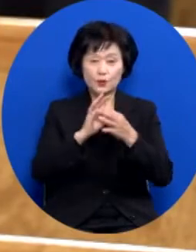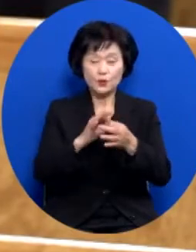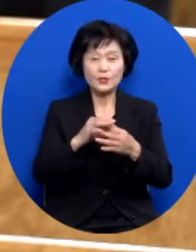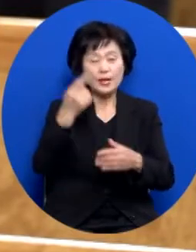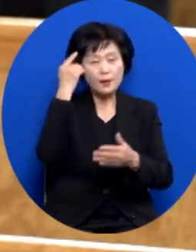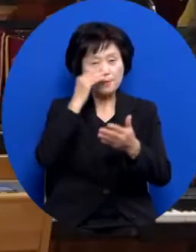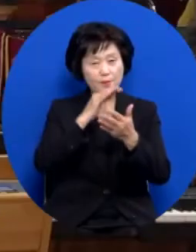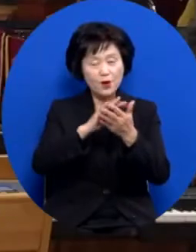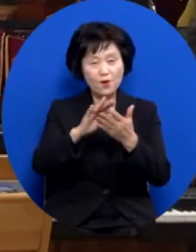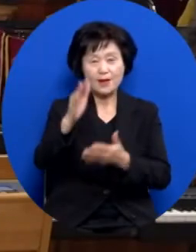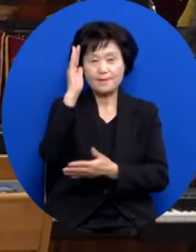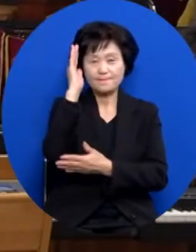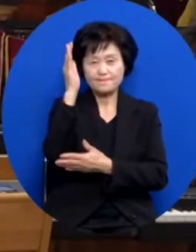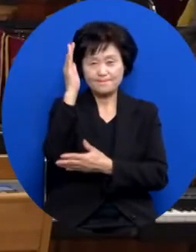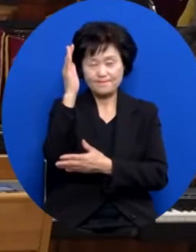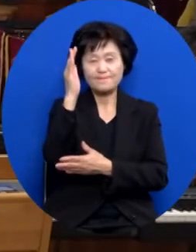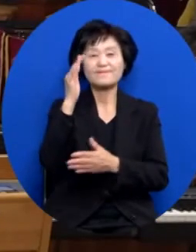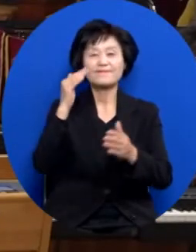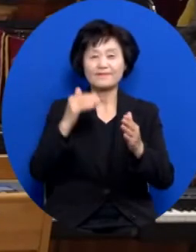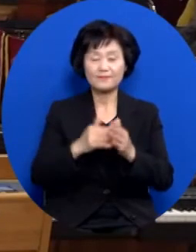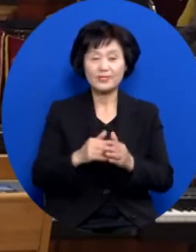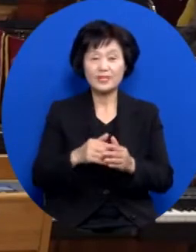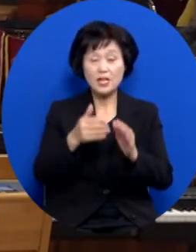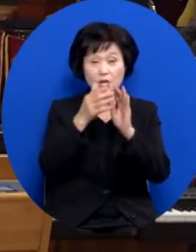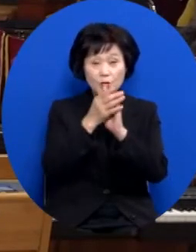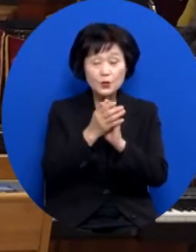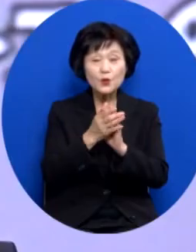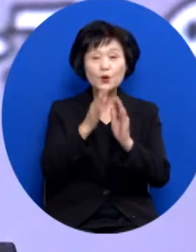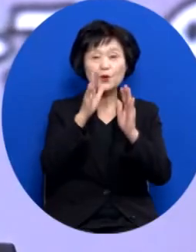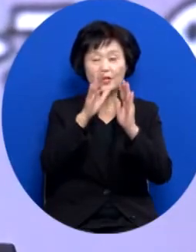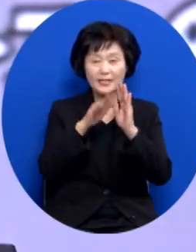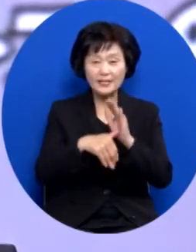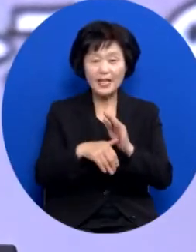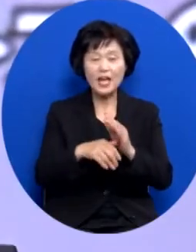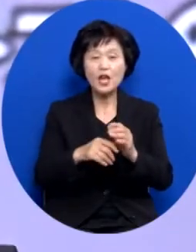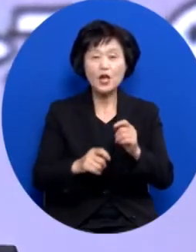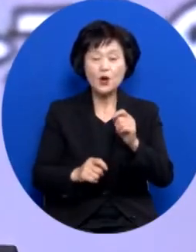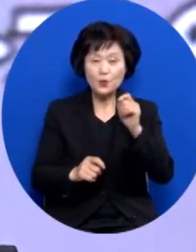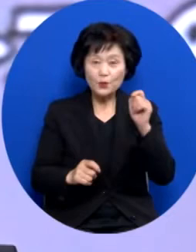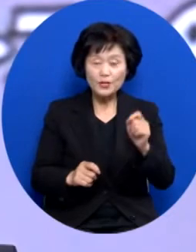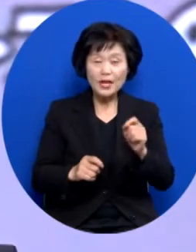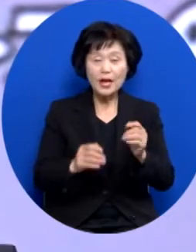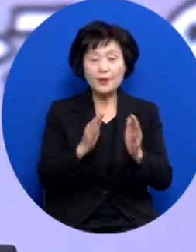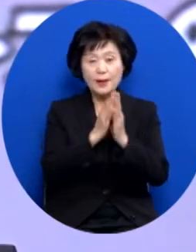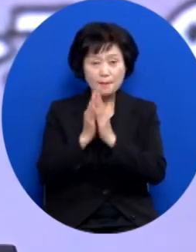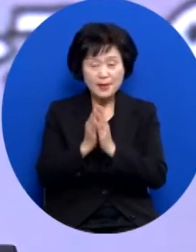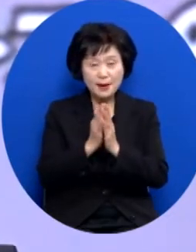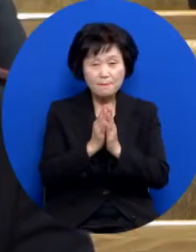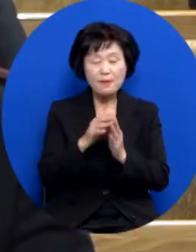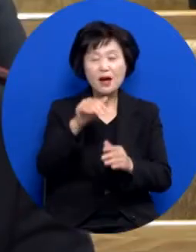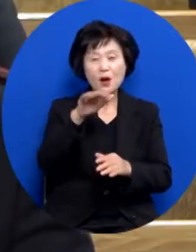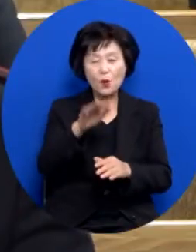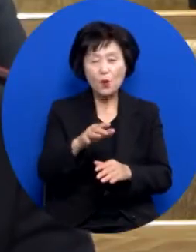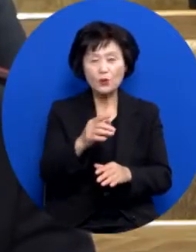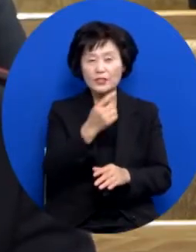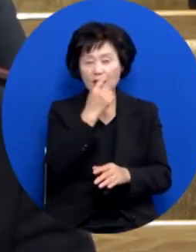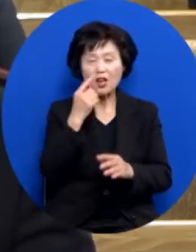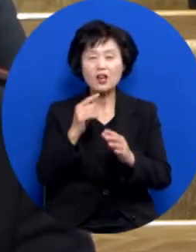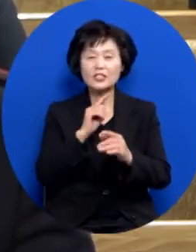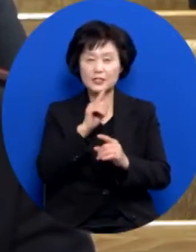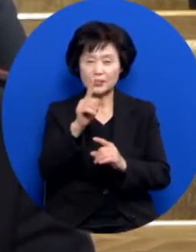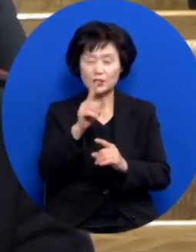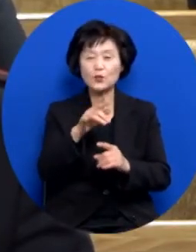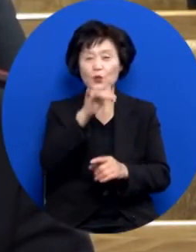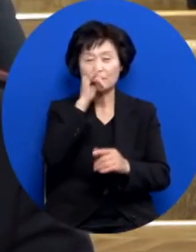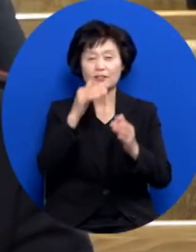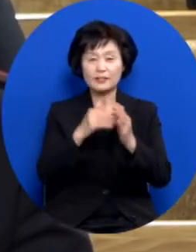평화의 메시지를 강조했습니다. 기도회에서는 우크라이나와 미얀마 관련 현장 증언도 이어졌습니다.